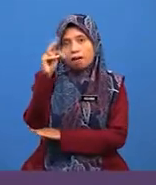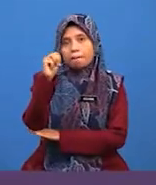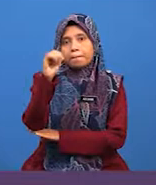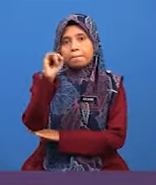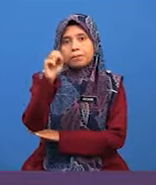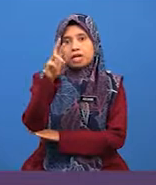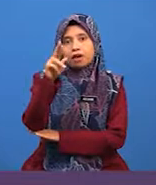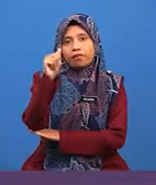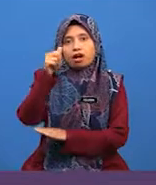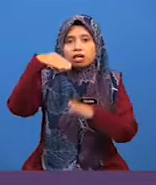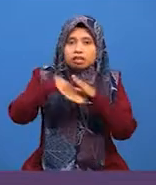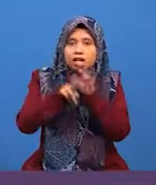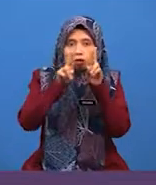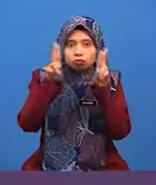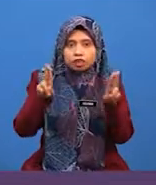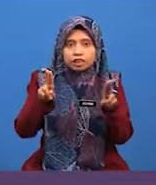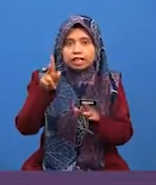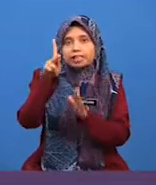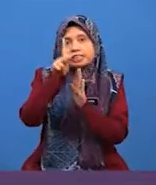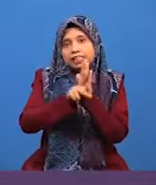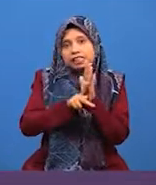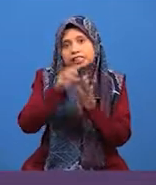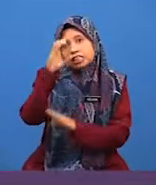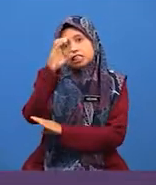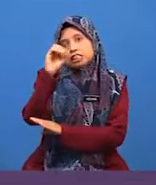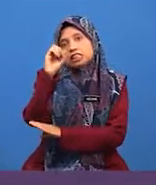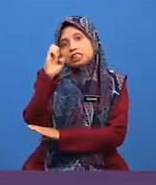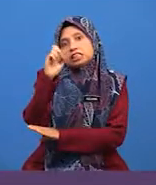ujian kecekapan itu.